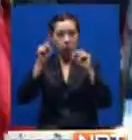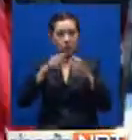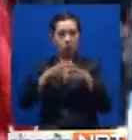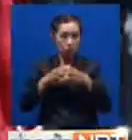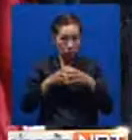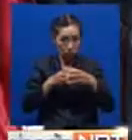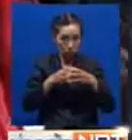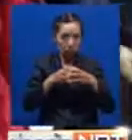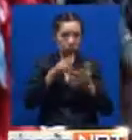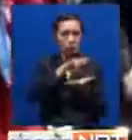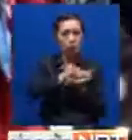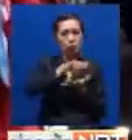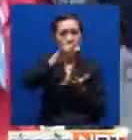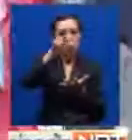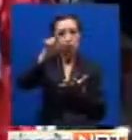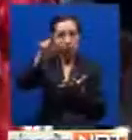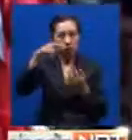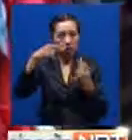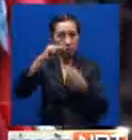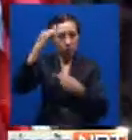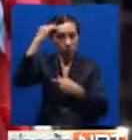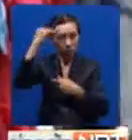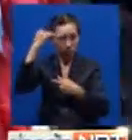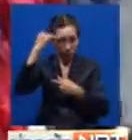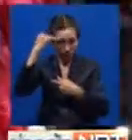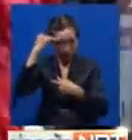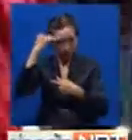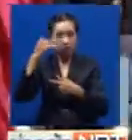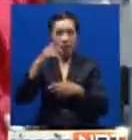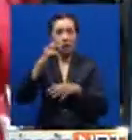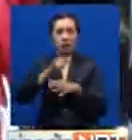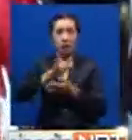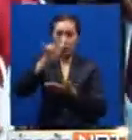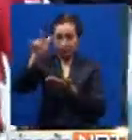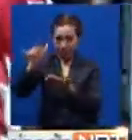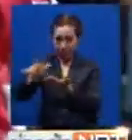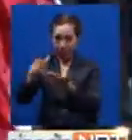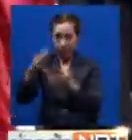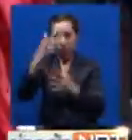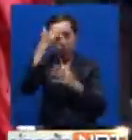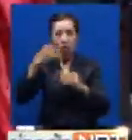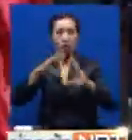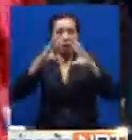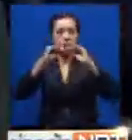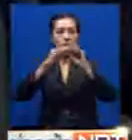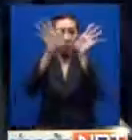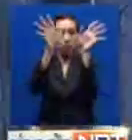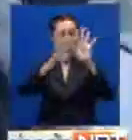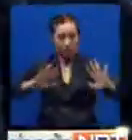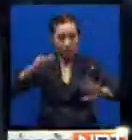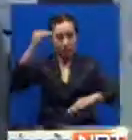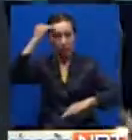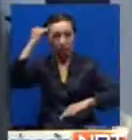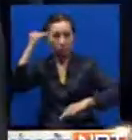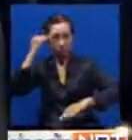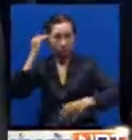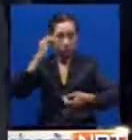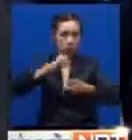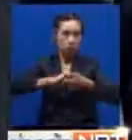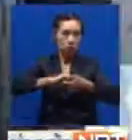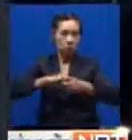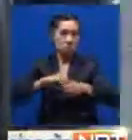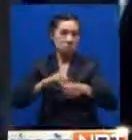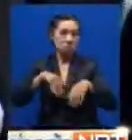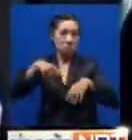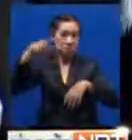นครภูซานสาธารณะเกาหลีเพื่อที่จะเข้าร่วมการประชุมสุดยอดอาเซียนสาธารณรัฐเกาหลีสมัยพิเศษฉลอง